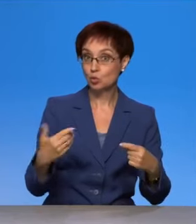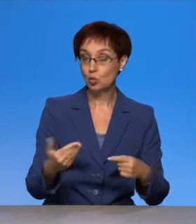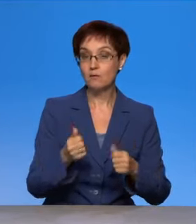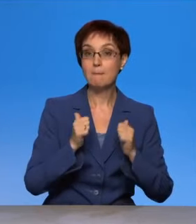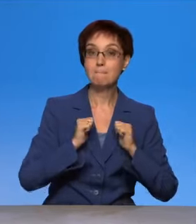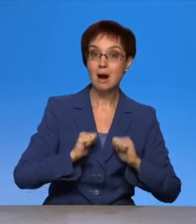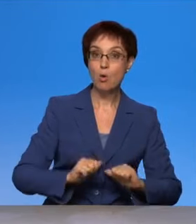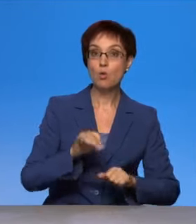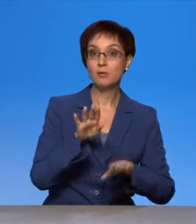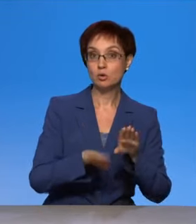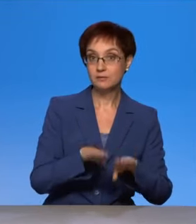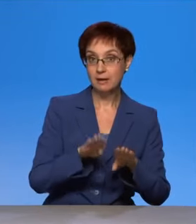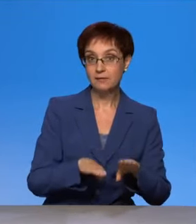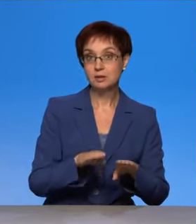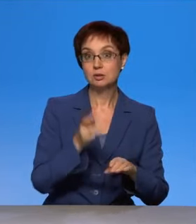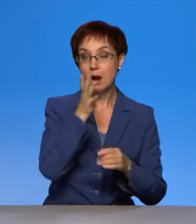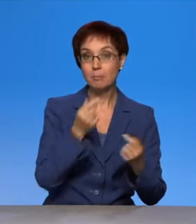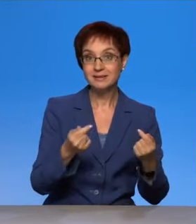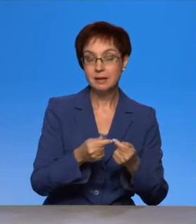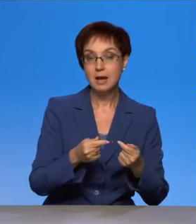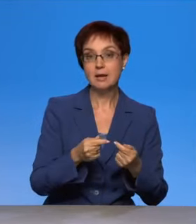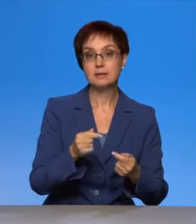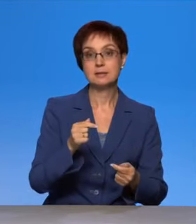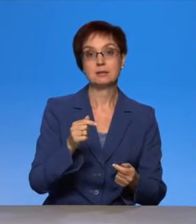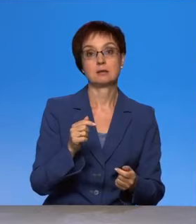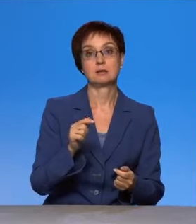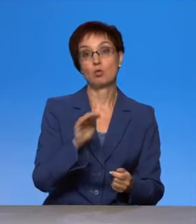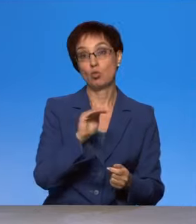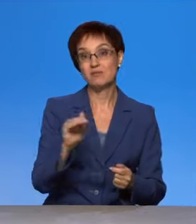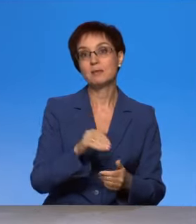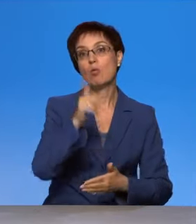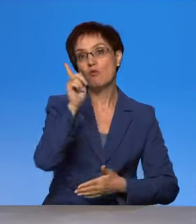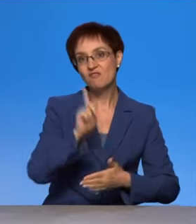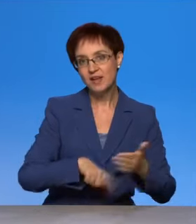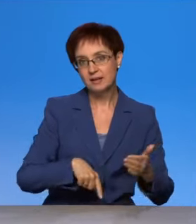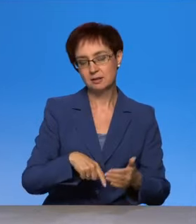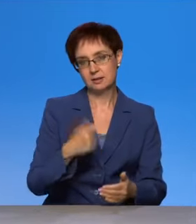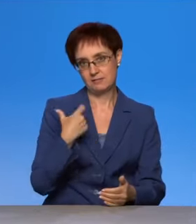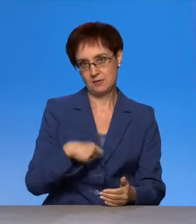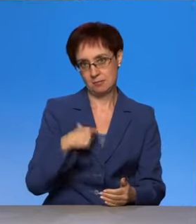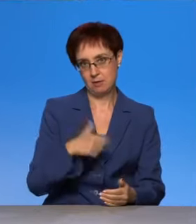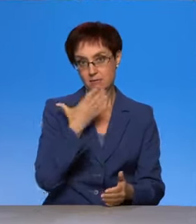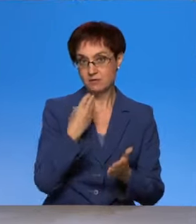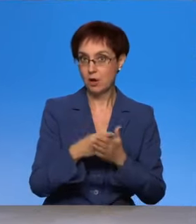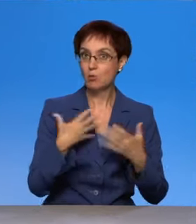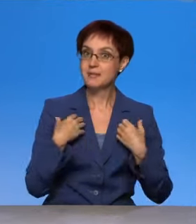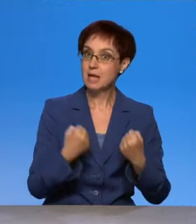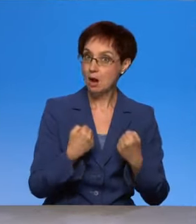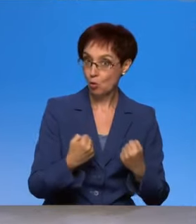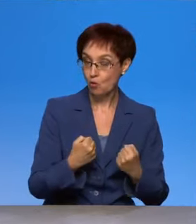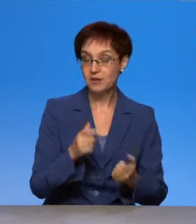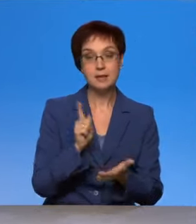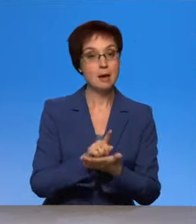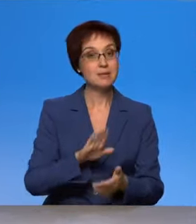уравновешенность определяется степенью уверенности, самоуверенности человека в себе, в своем здоровье, не обязательно ментальном, но и